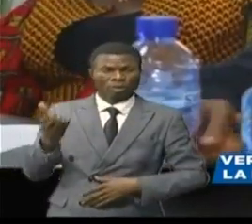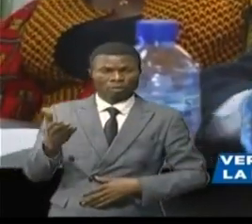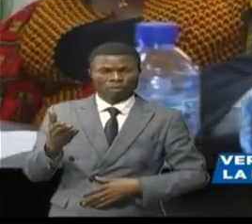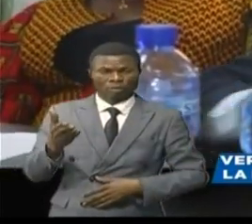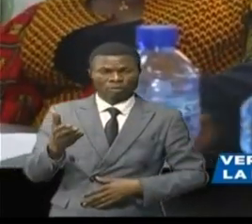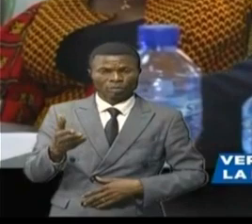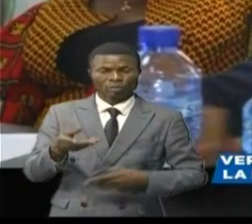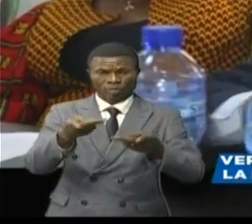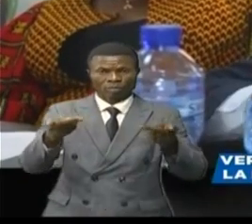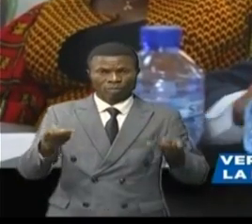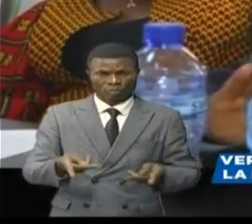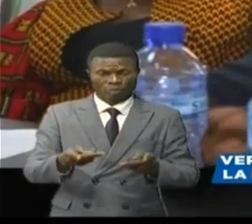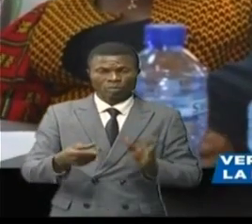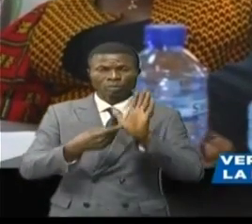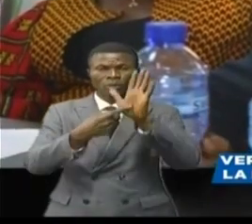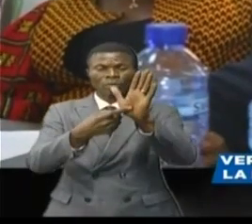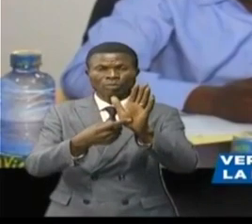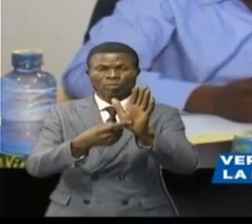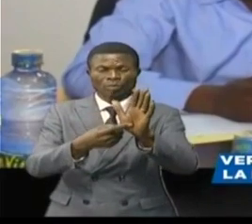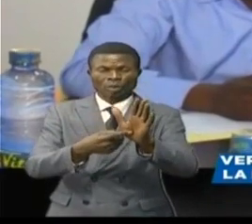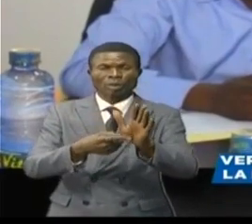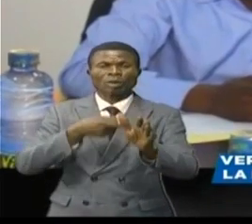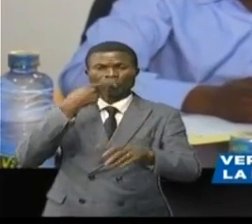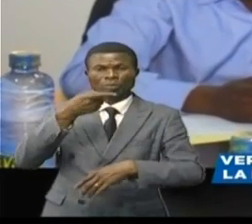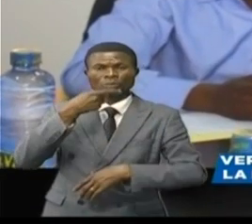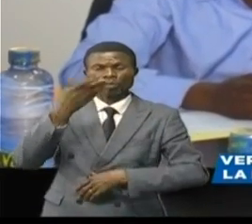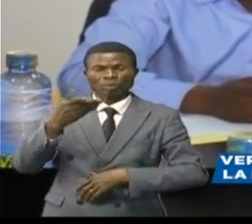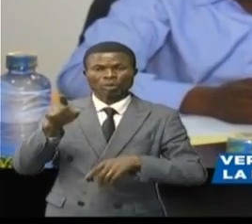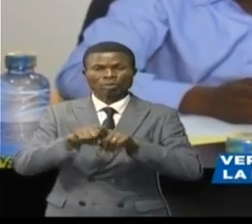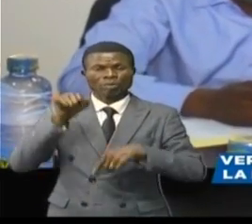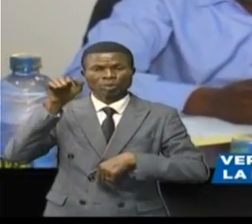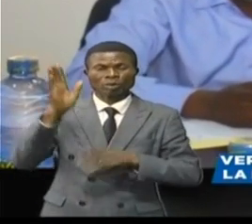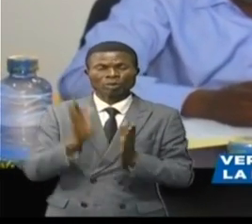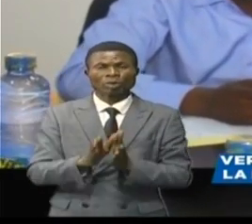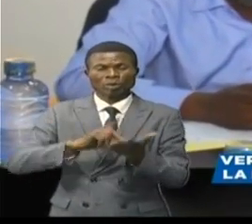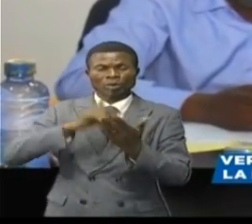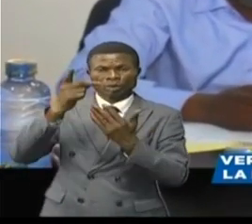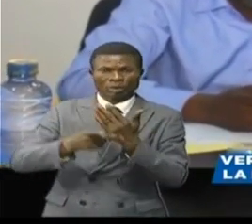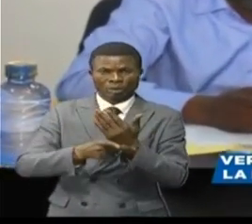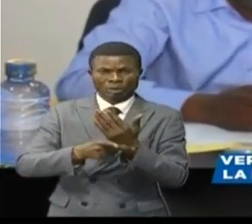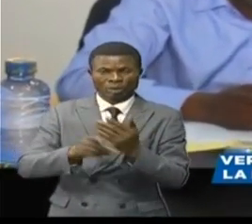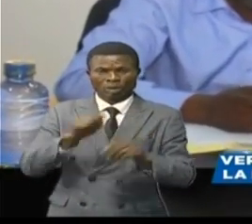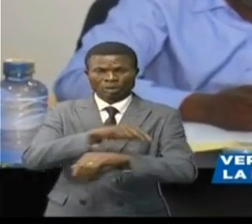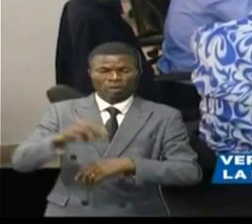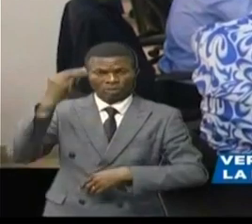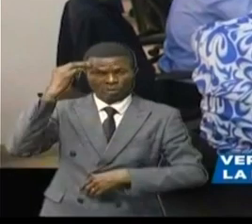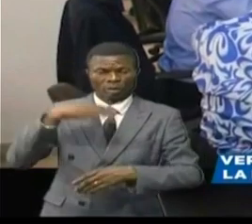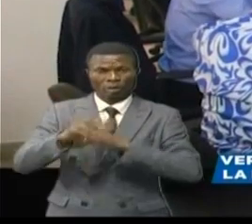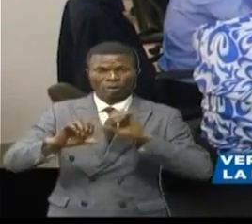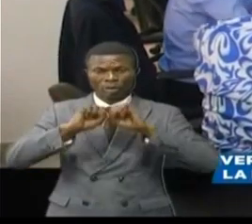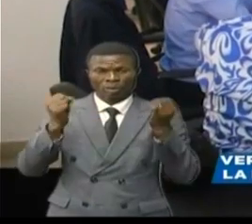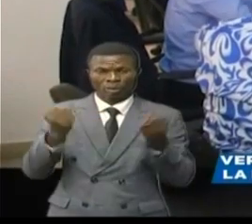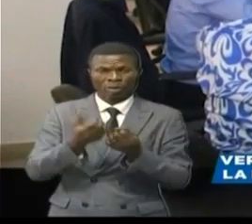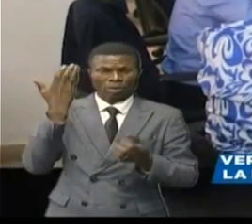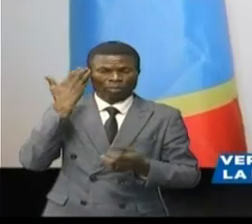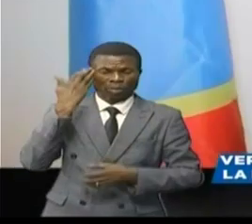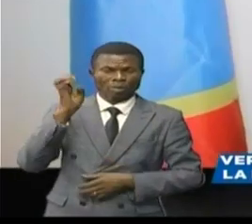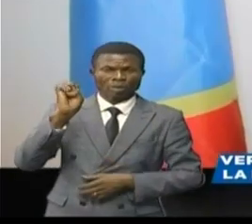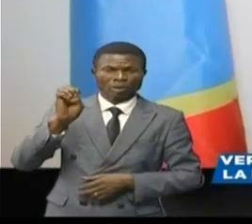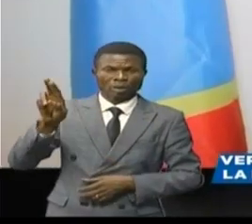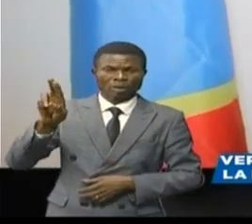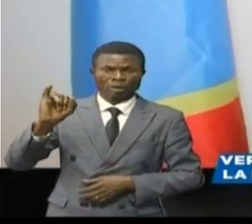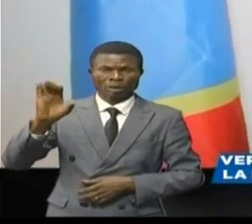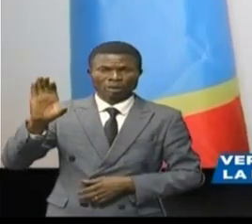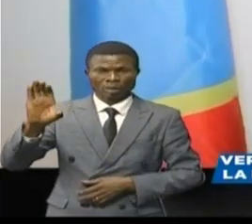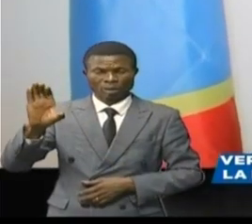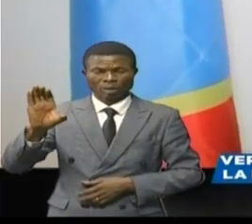place était aux présentations des interventions, comme celle du directeur d'études et planification du ministère des Affaires sociales, Eric Nkiana Bijimba. Nous sommes